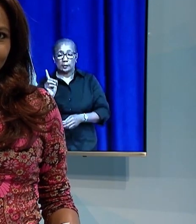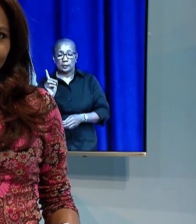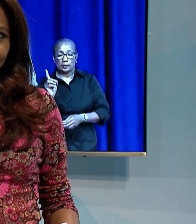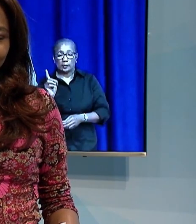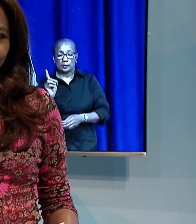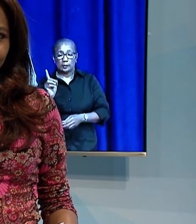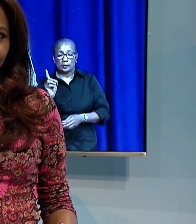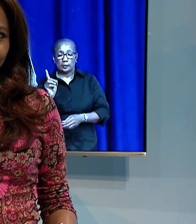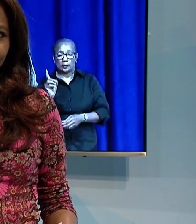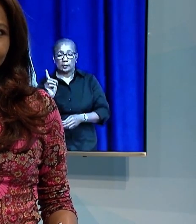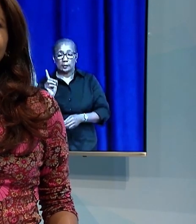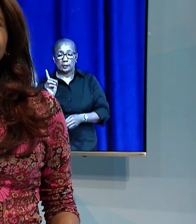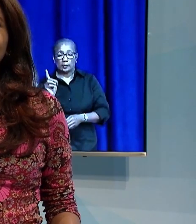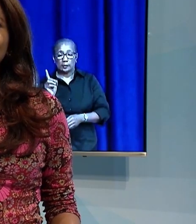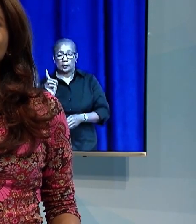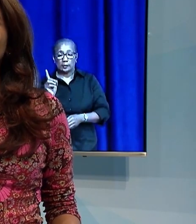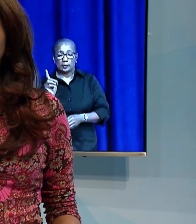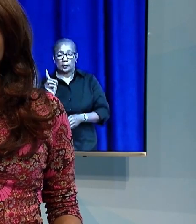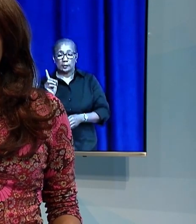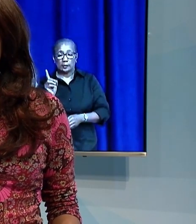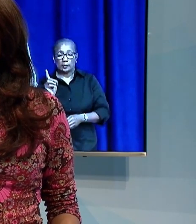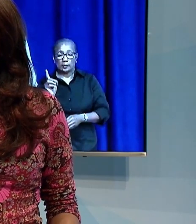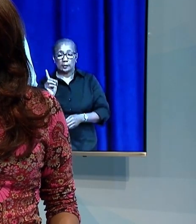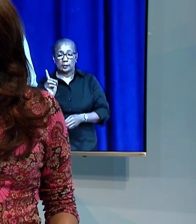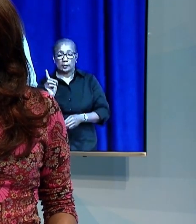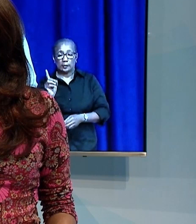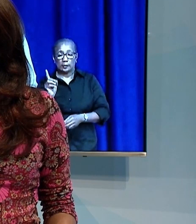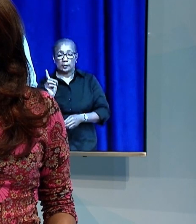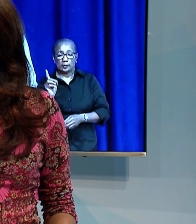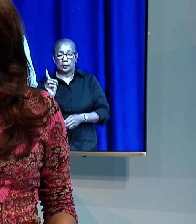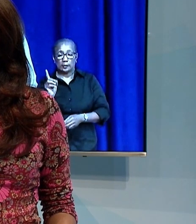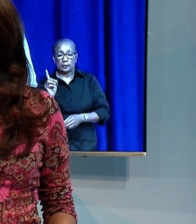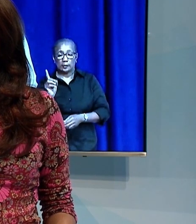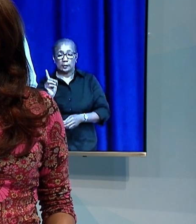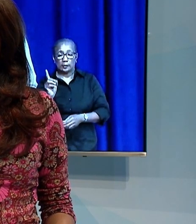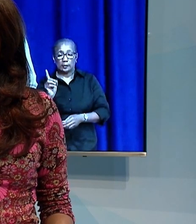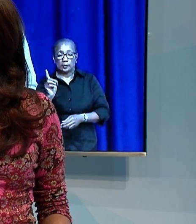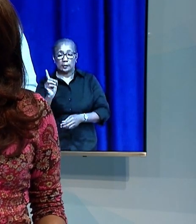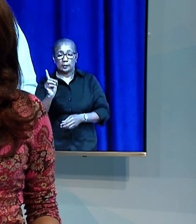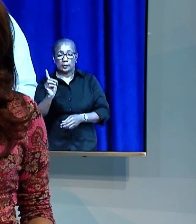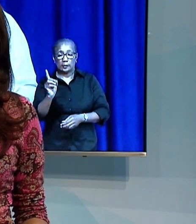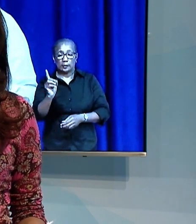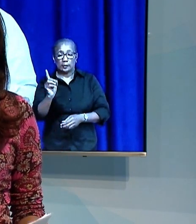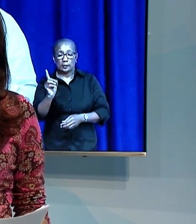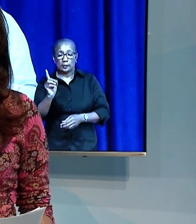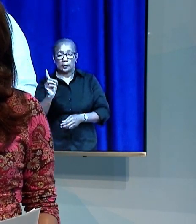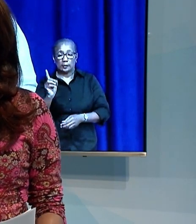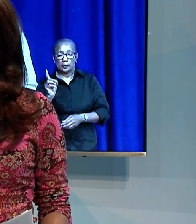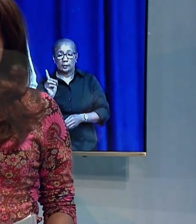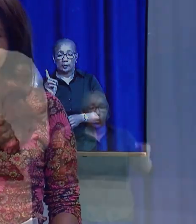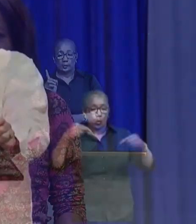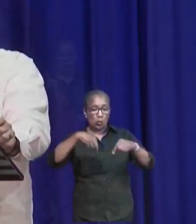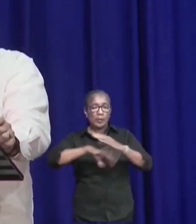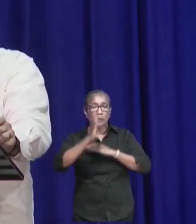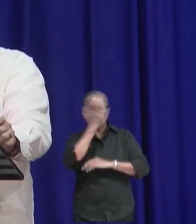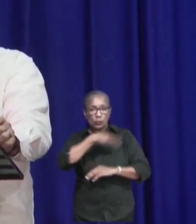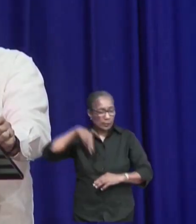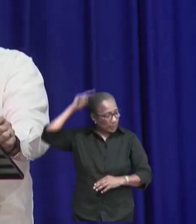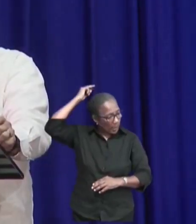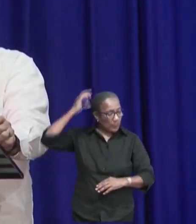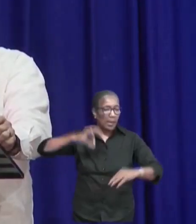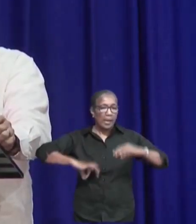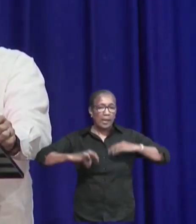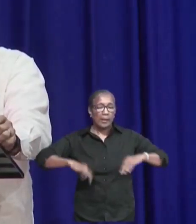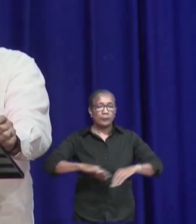Truideman zegt dat het ministerie er alles aan doet om alle Surinamers die zich in het buitenland bevinden terug te halen. Het ministerie van